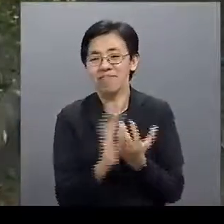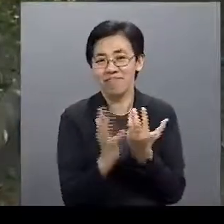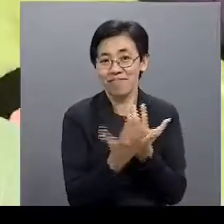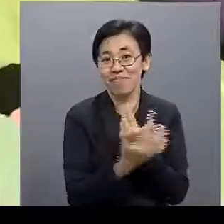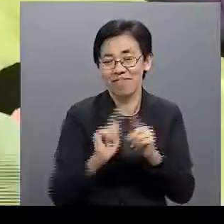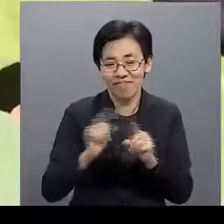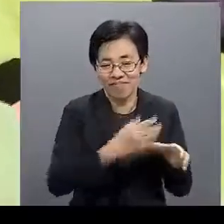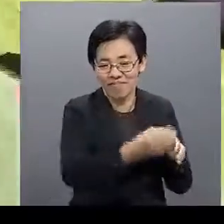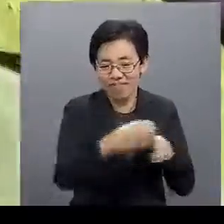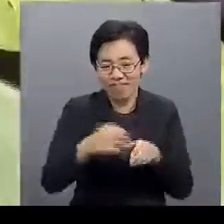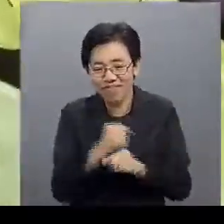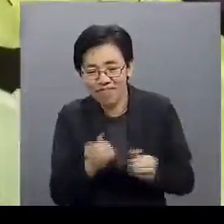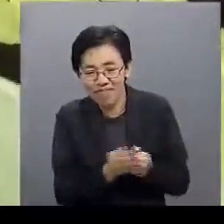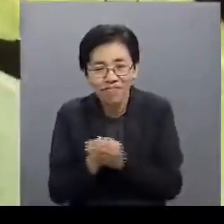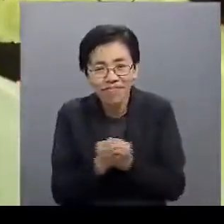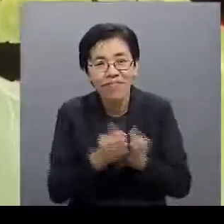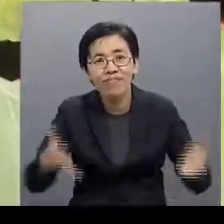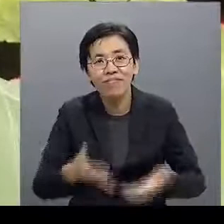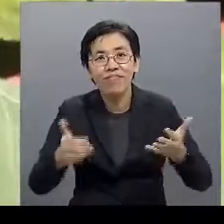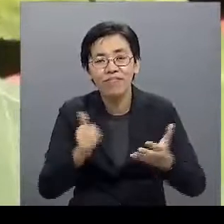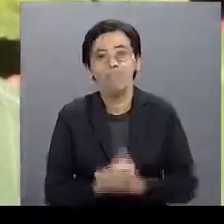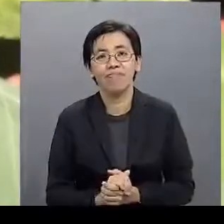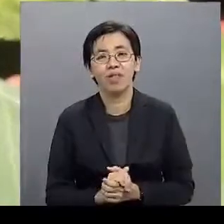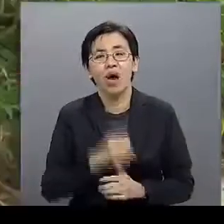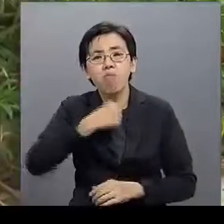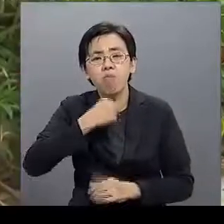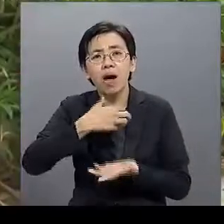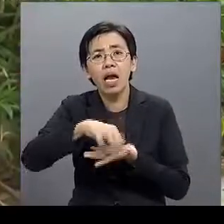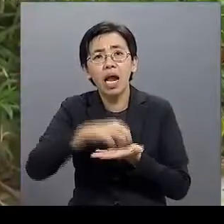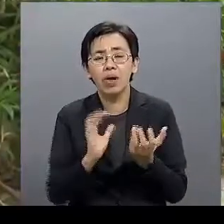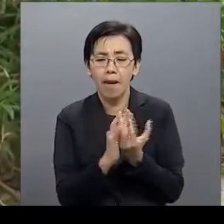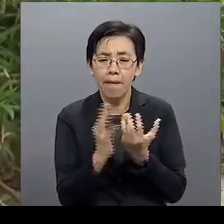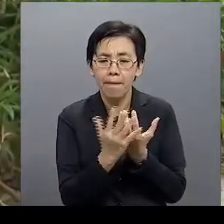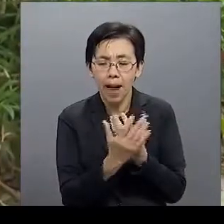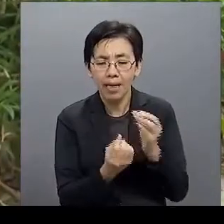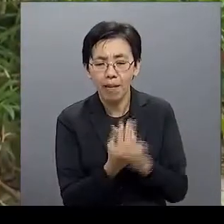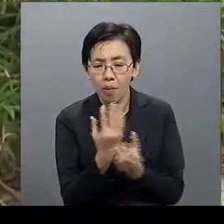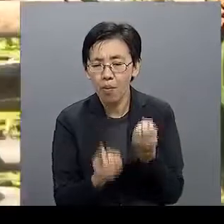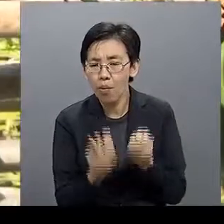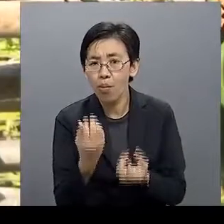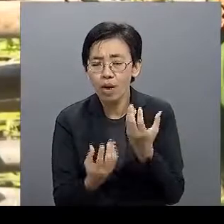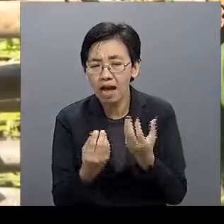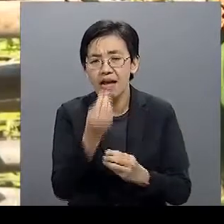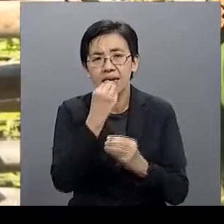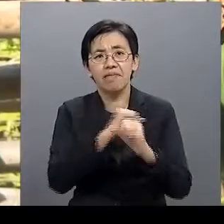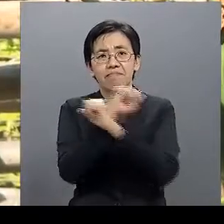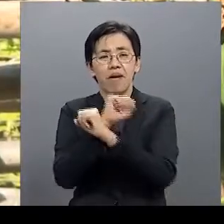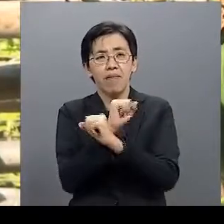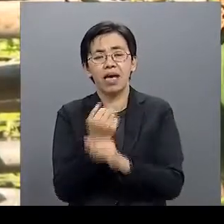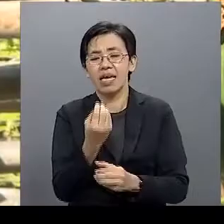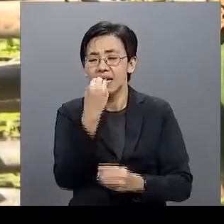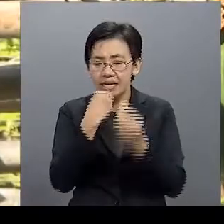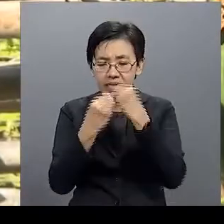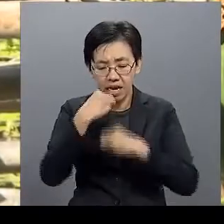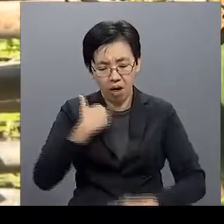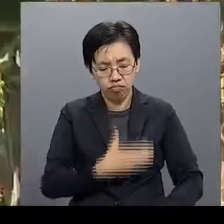ปลูกพืชผักสวนครัวพูดเป็นเสียงเดียวกันว่าการปลูกผักนอกจากได้กินอาหารปลอดภัยดีต่อสุขภาพแล้วยังลดค่าใช้จ่